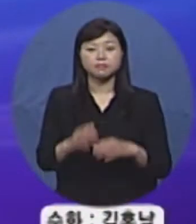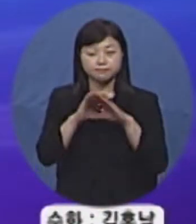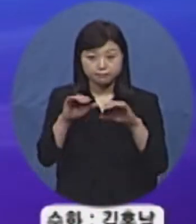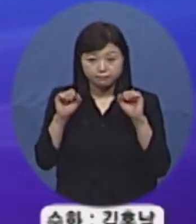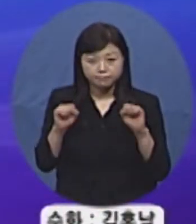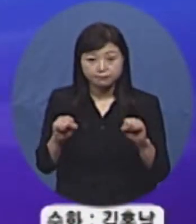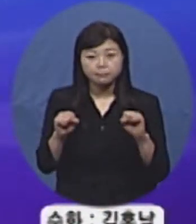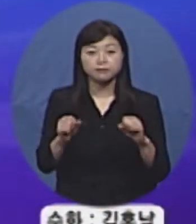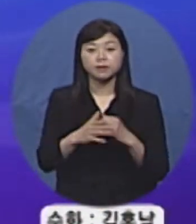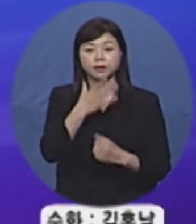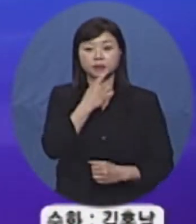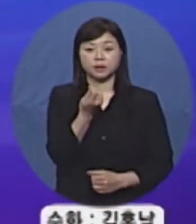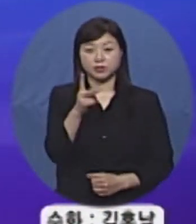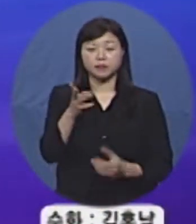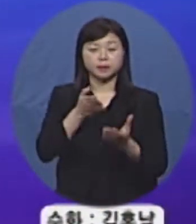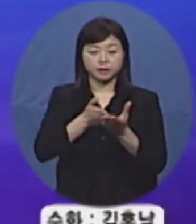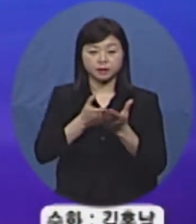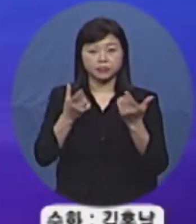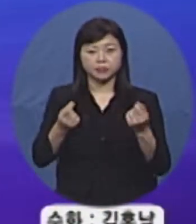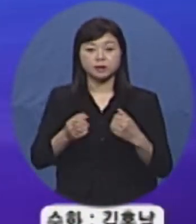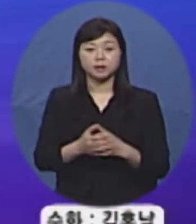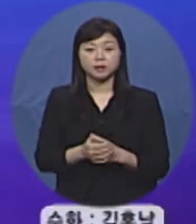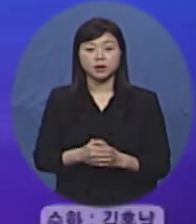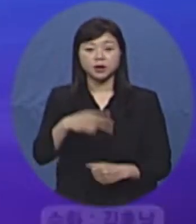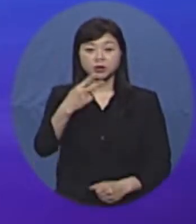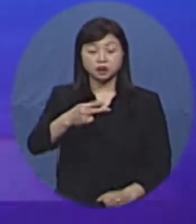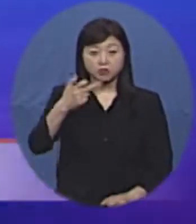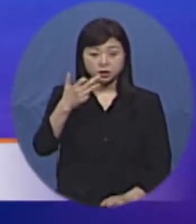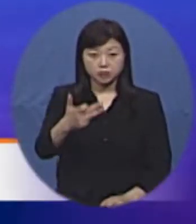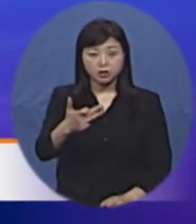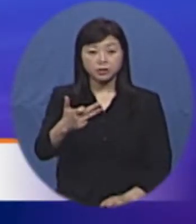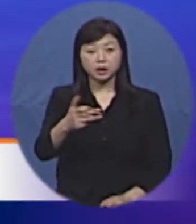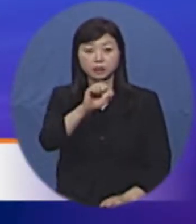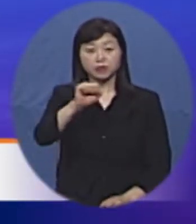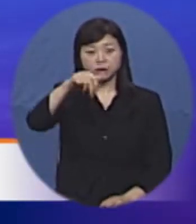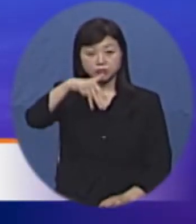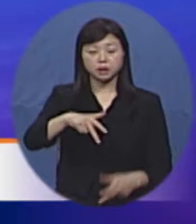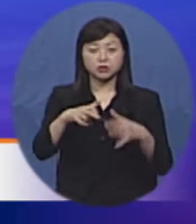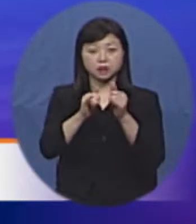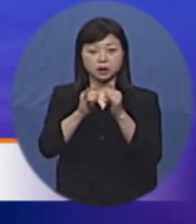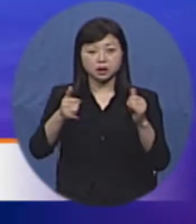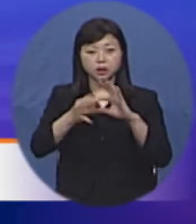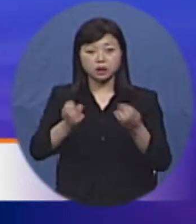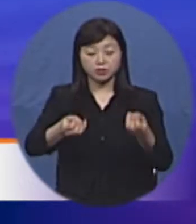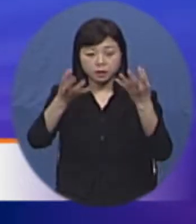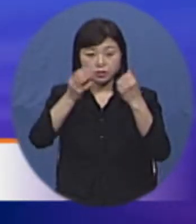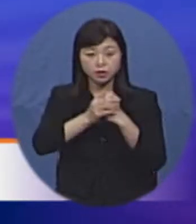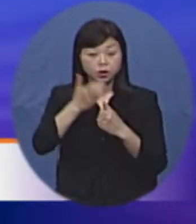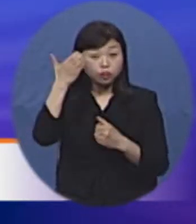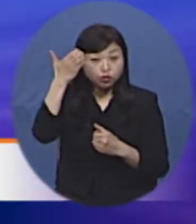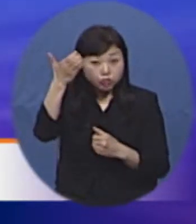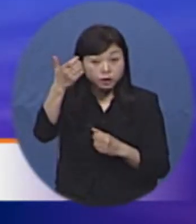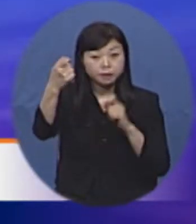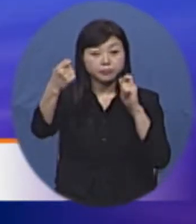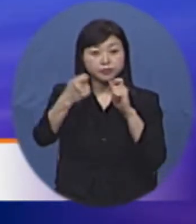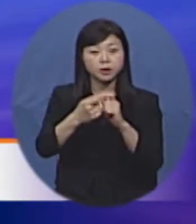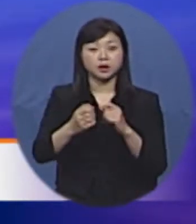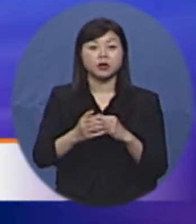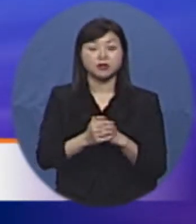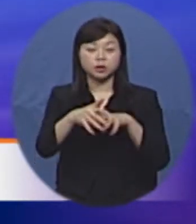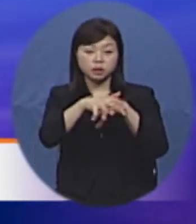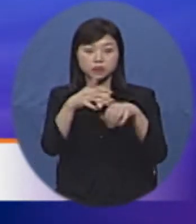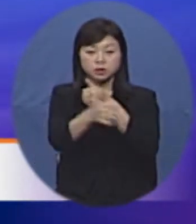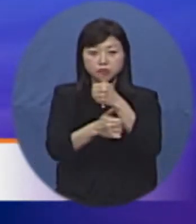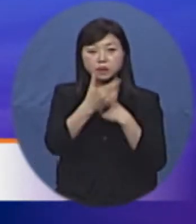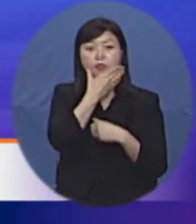시청자 여러분 안녕하십니까? 복채TV 뉴스입니다. 2018 평창 동계 패럴림픽이 90여일 앞으로 다가왔습니다. 이에